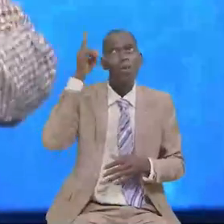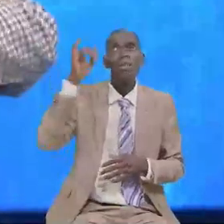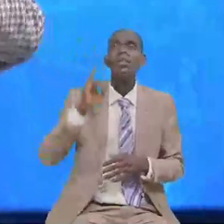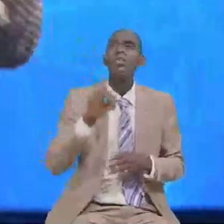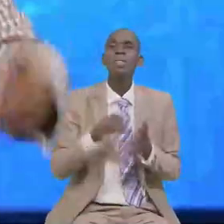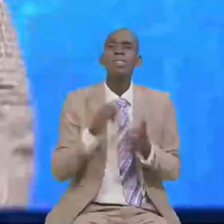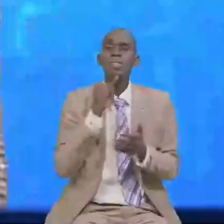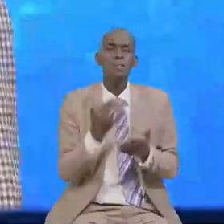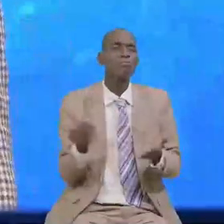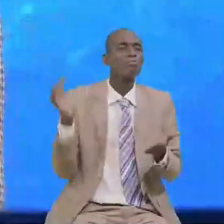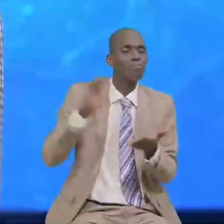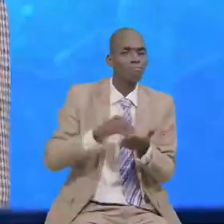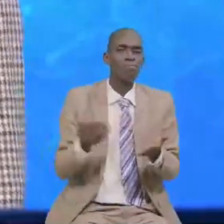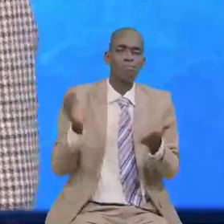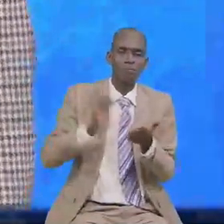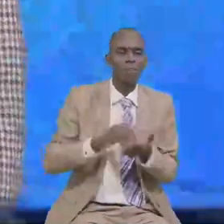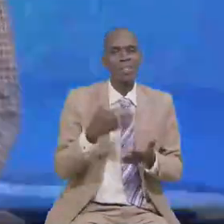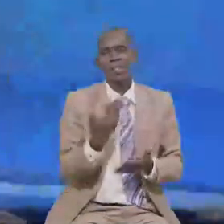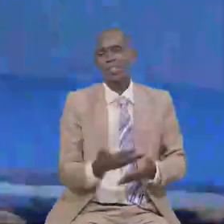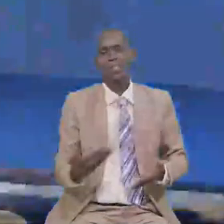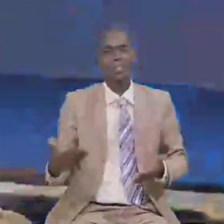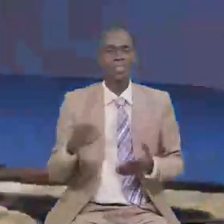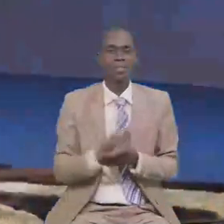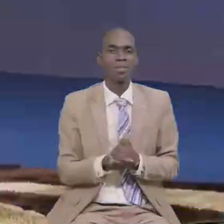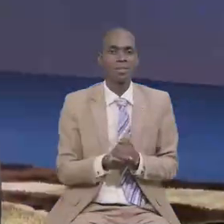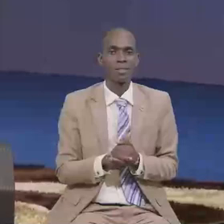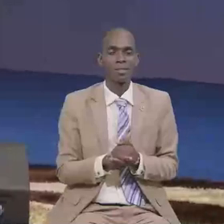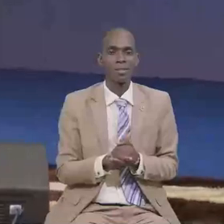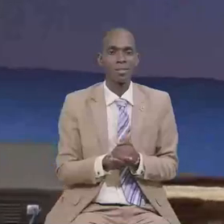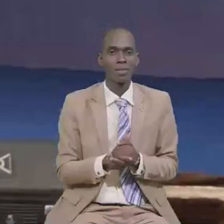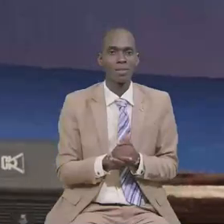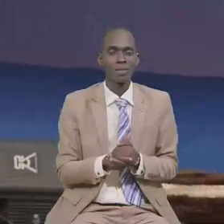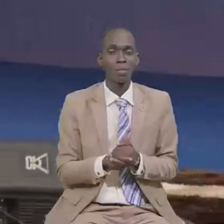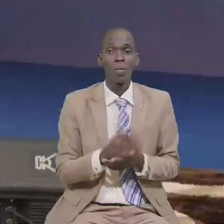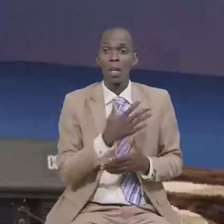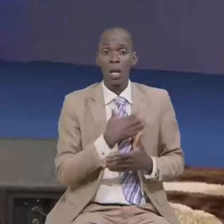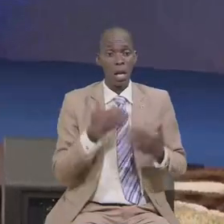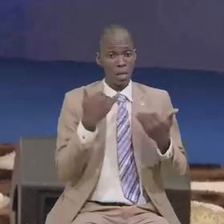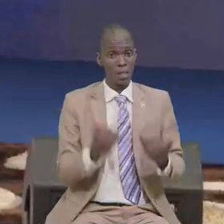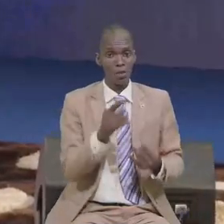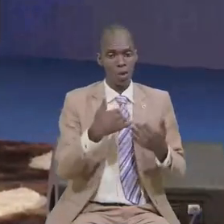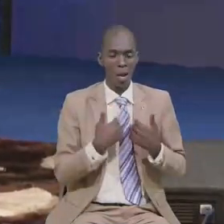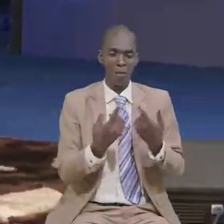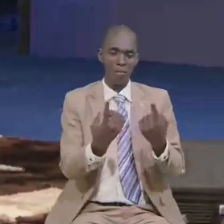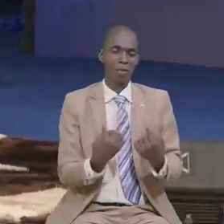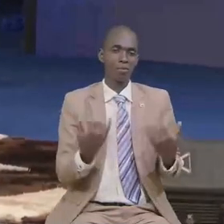que ce sont des événements récurrents, des choses récurrentes. Et maintenant, vous venez ce